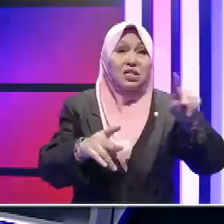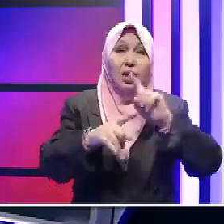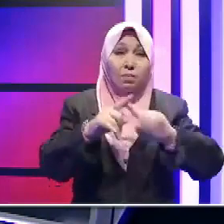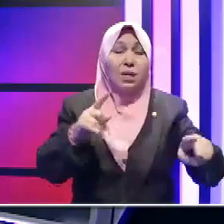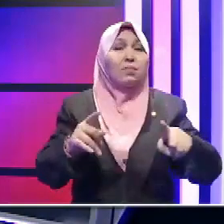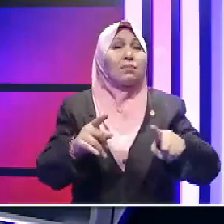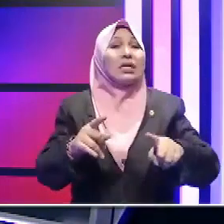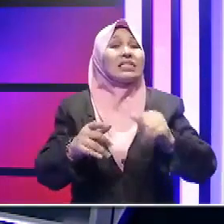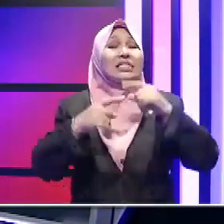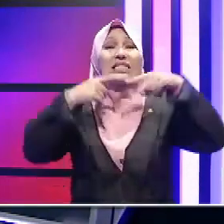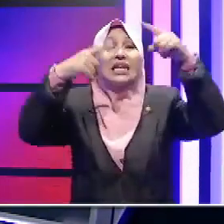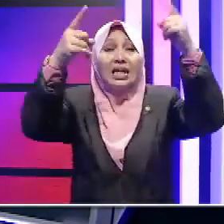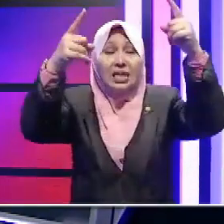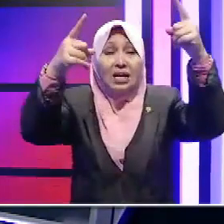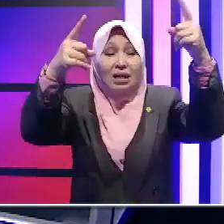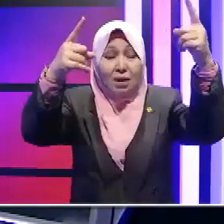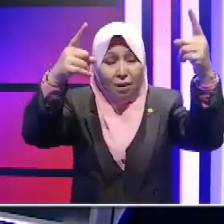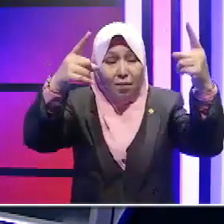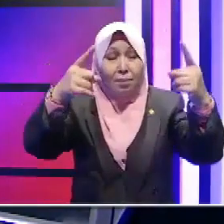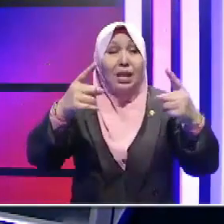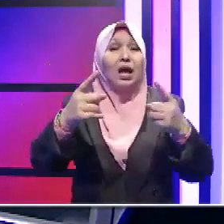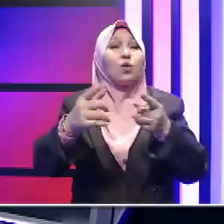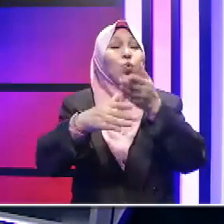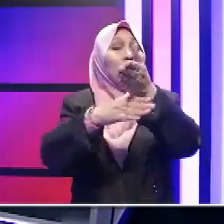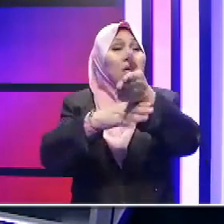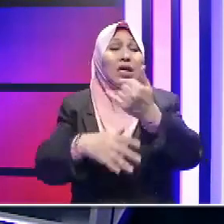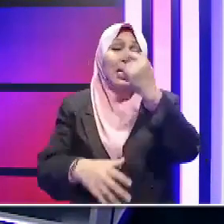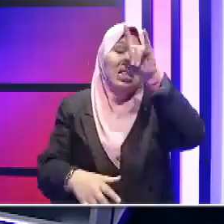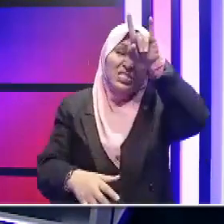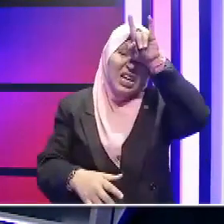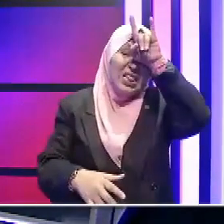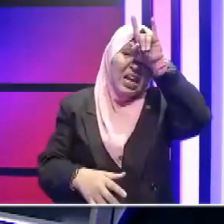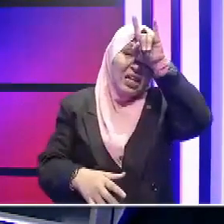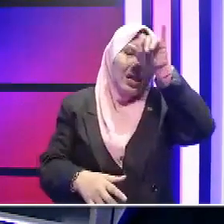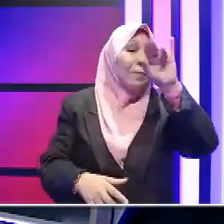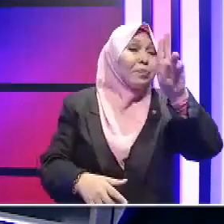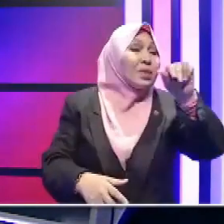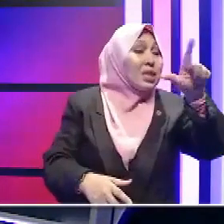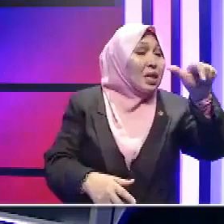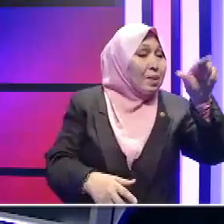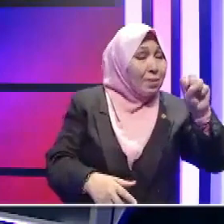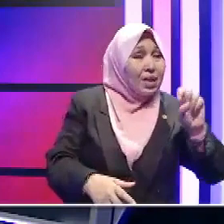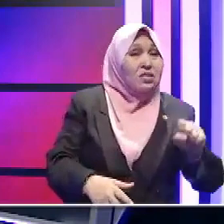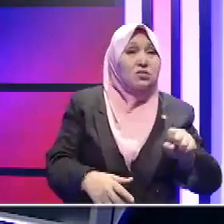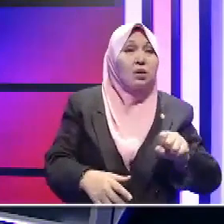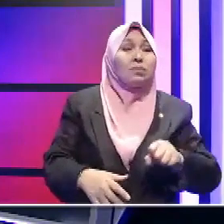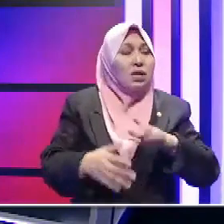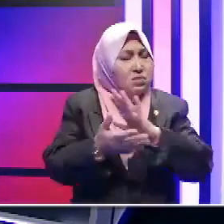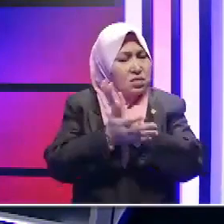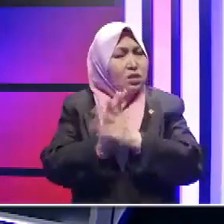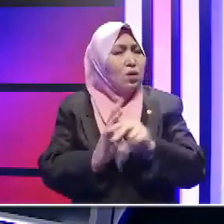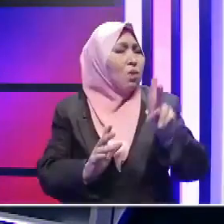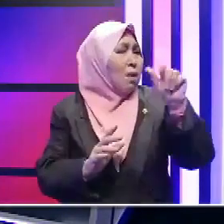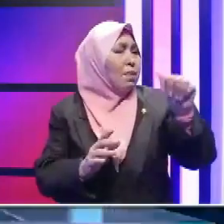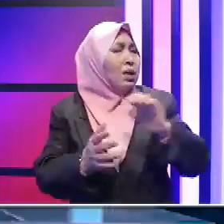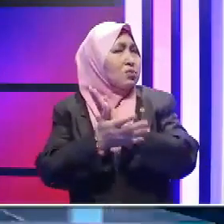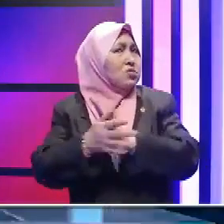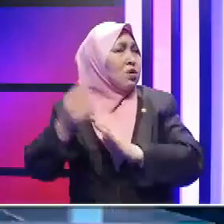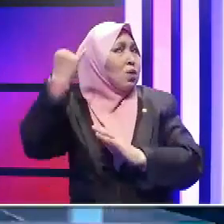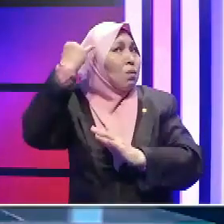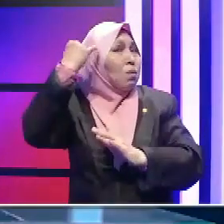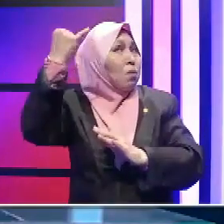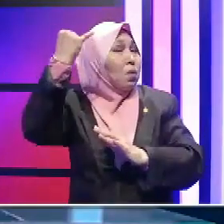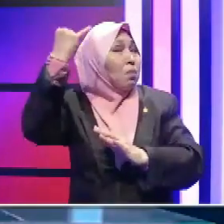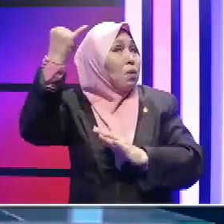menerusi peranan iblis dan sifat orang Sholeh yang pada awalnya meski dikenal dan dijadikan inspirasi motivasi